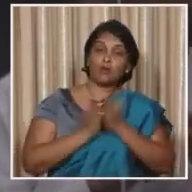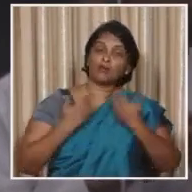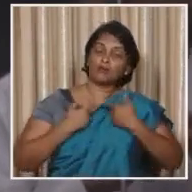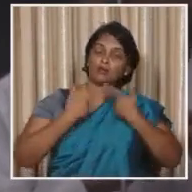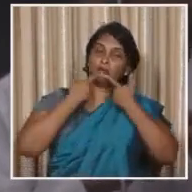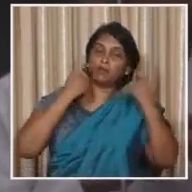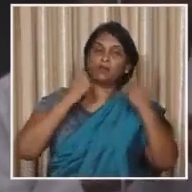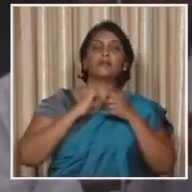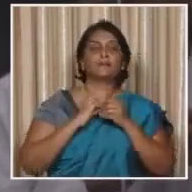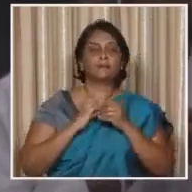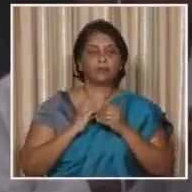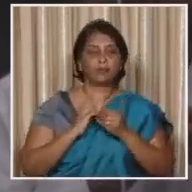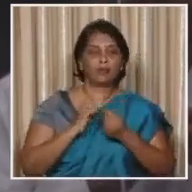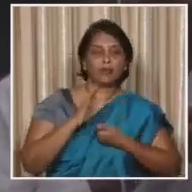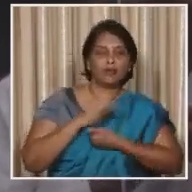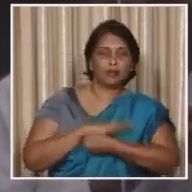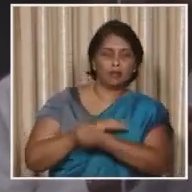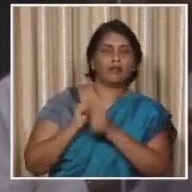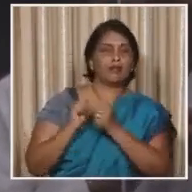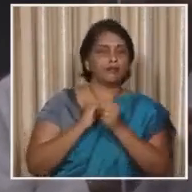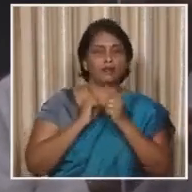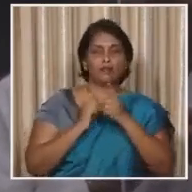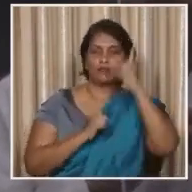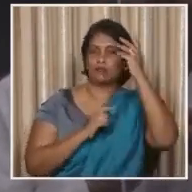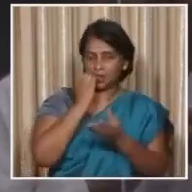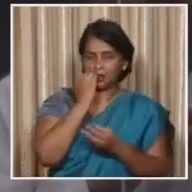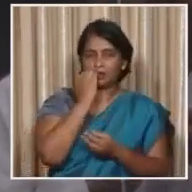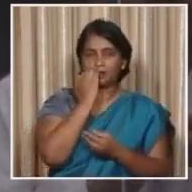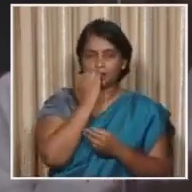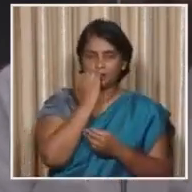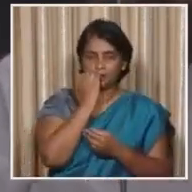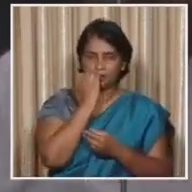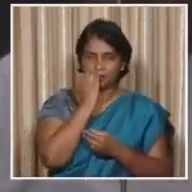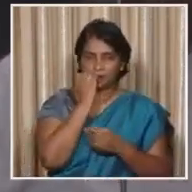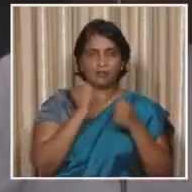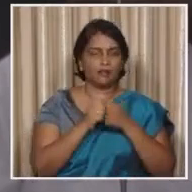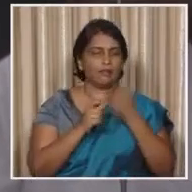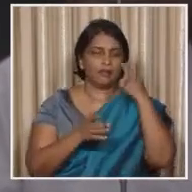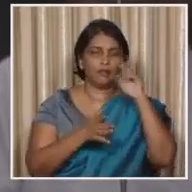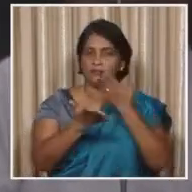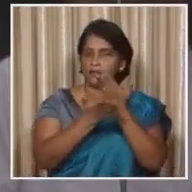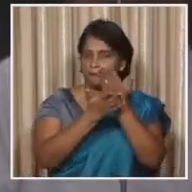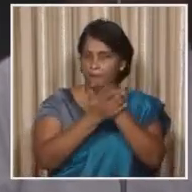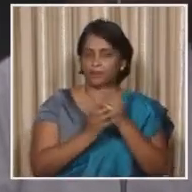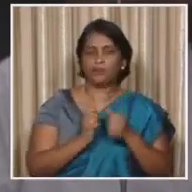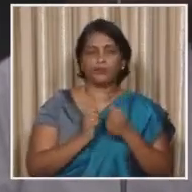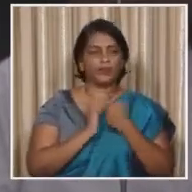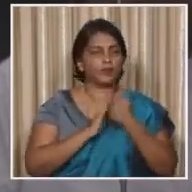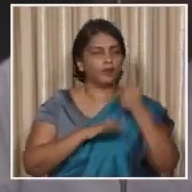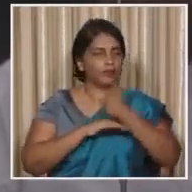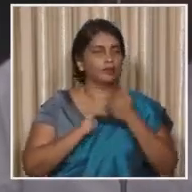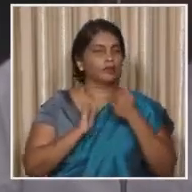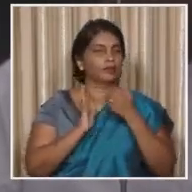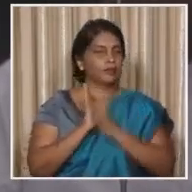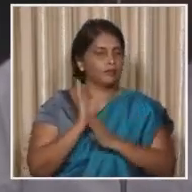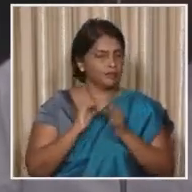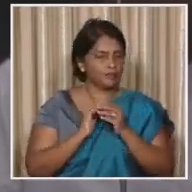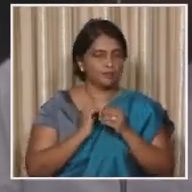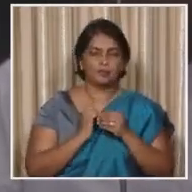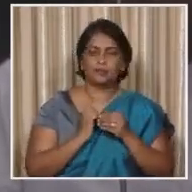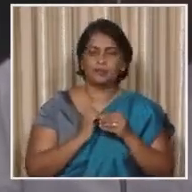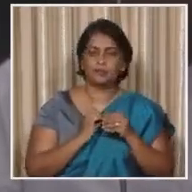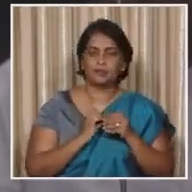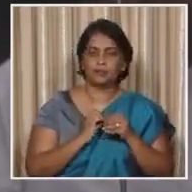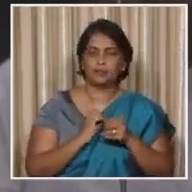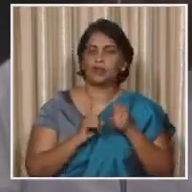බැබලමින් එතුමා පක්ෂග්‍රාහීව ක්‍රියා කිරීමේ ප්‍රතිවිපාකයක් හැටියට තමයි මේ විශ්වාසභංග යෝජනාව ගෙනෙන්න සිදු වෙලා තියෙන්නේ. කරු මූලාසන ආරූඪ මන්ත්‍රීතුමනි